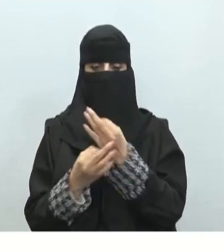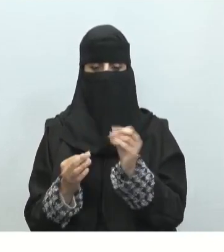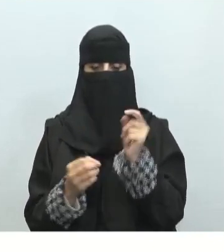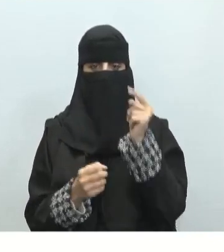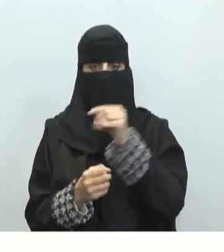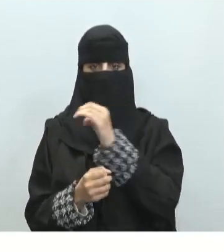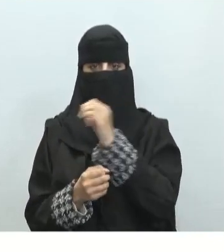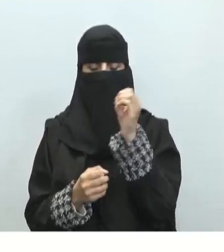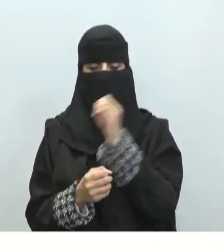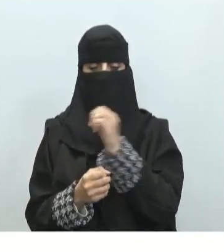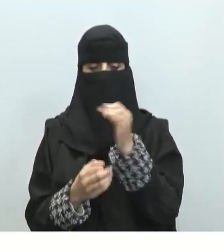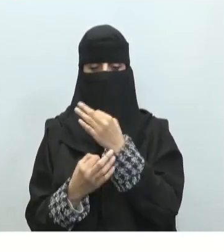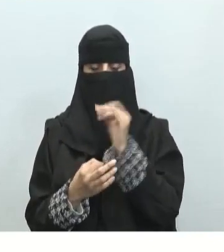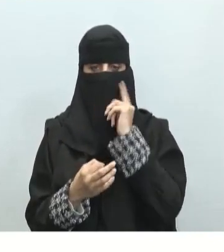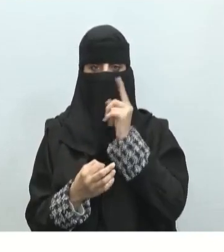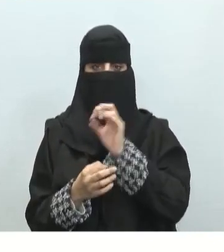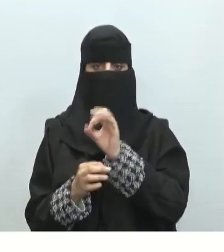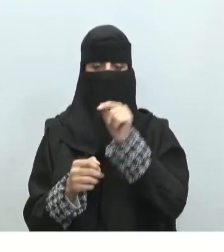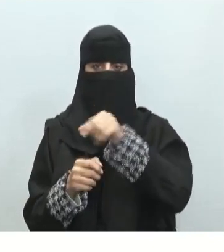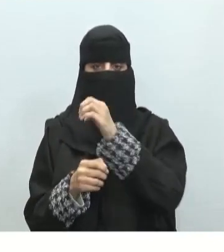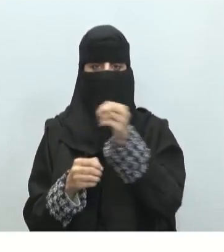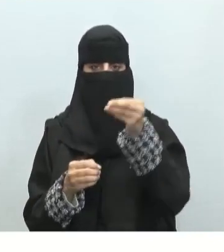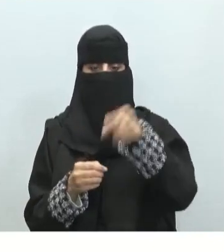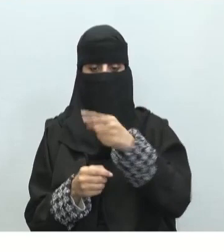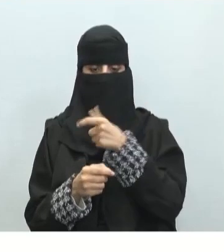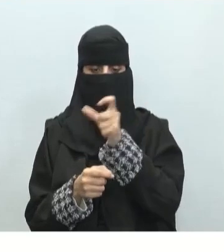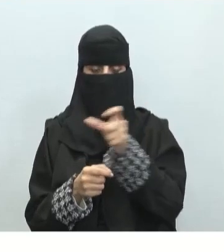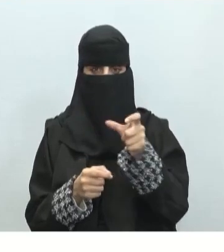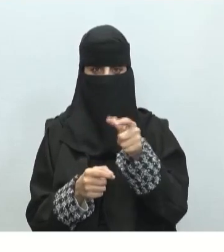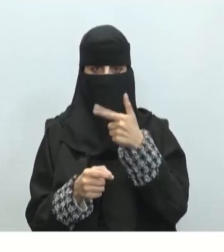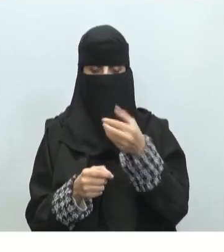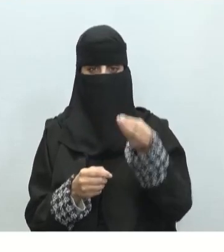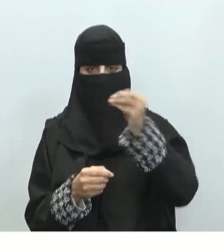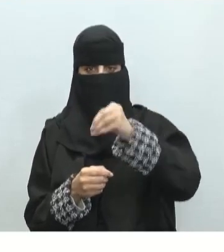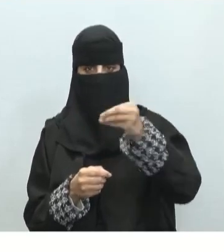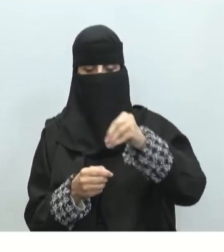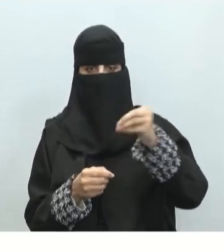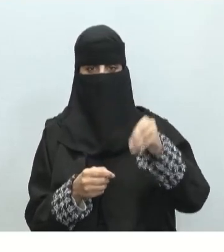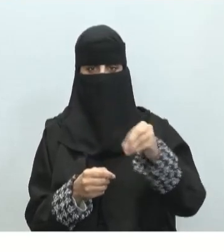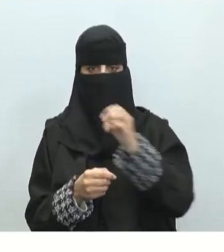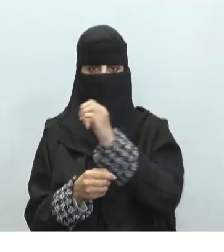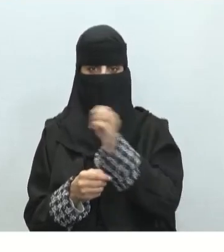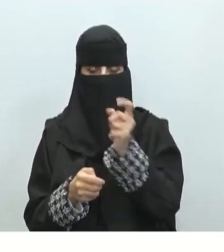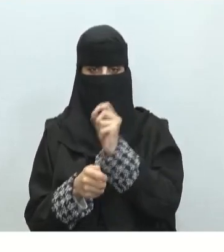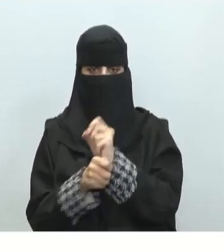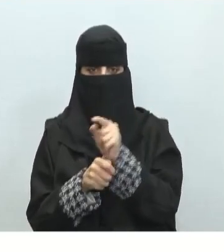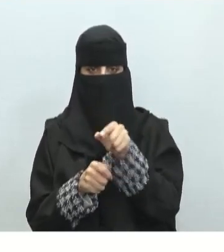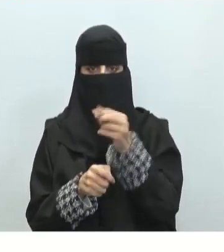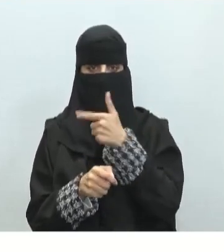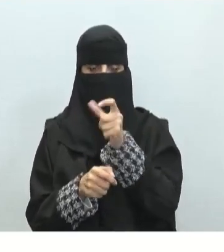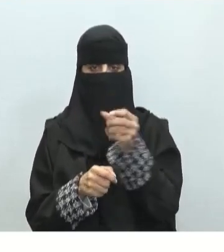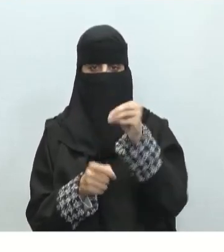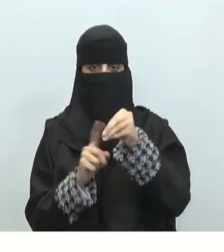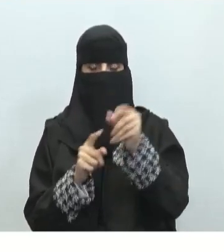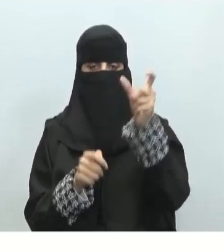جمله تكون فيها فاعلا ثم انطقها نطقا سليما اريد منكم ايها